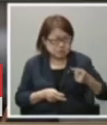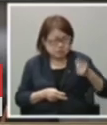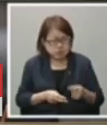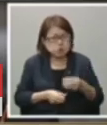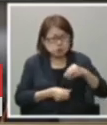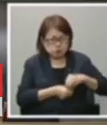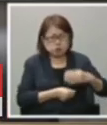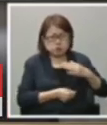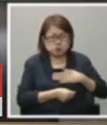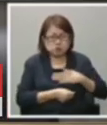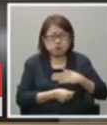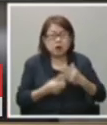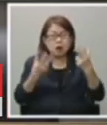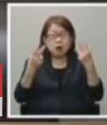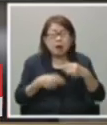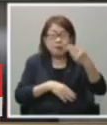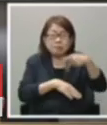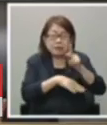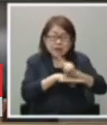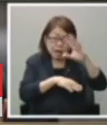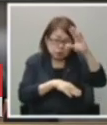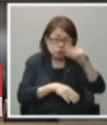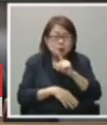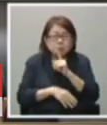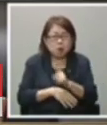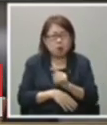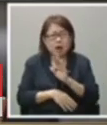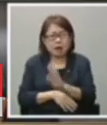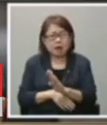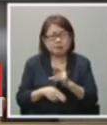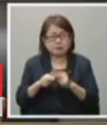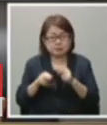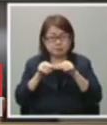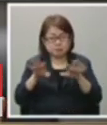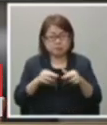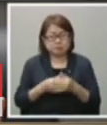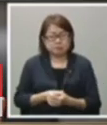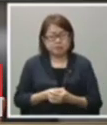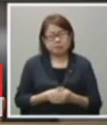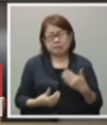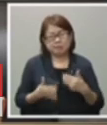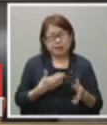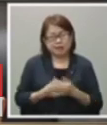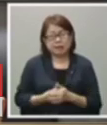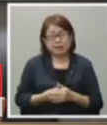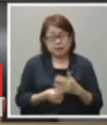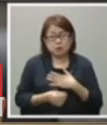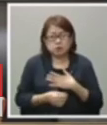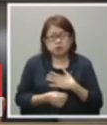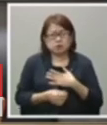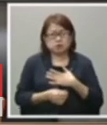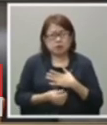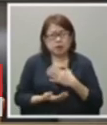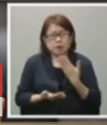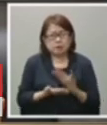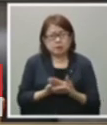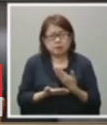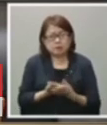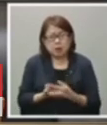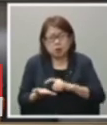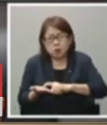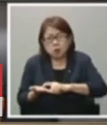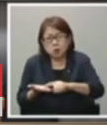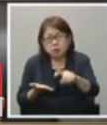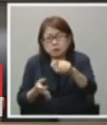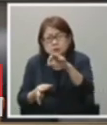านไม่อยากให้เอ่ยชื่อสิ่งที่ผมตกใจมากกว่านั้นท่านประธานครับมีเงินโอนเข้ามาในบัญชีห